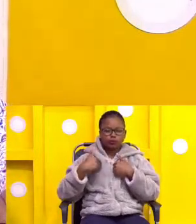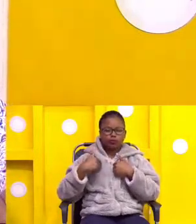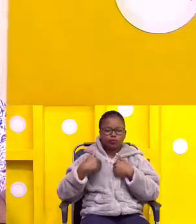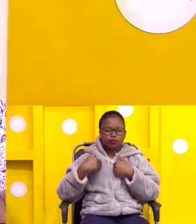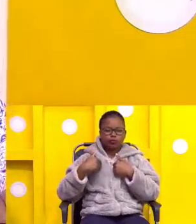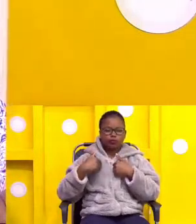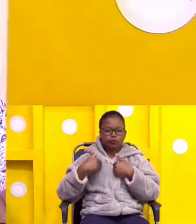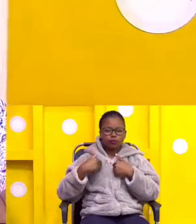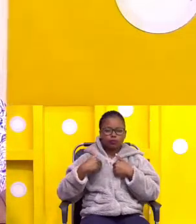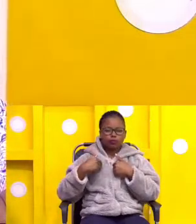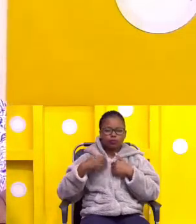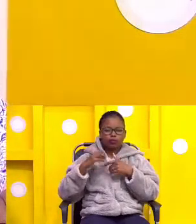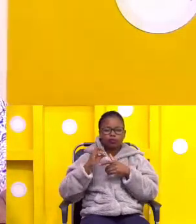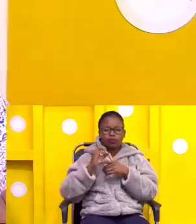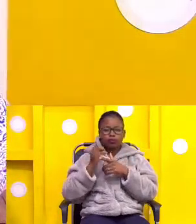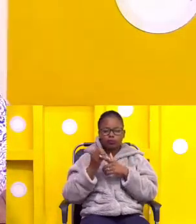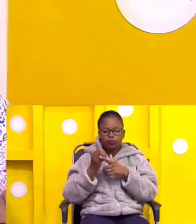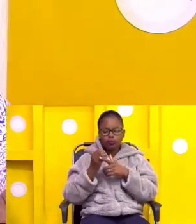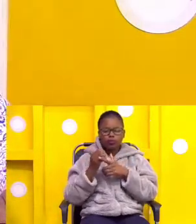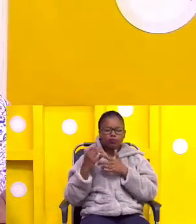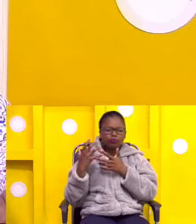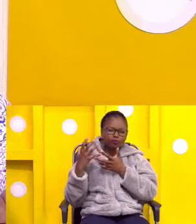kwĩna mũrigo ũrakũgithĩtio